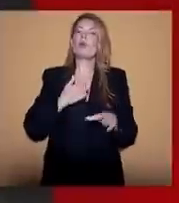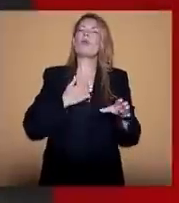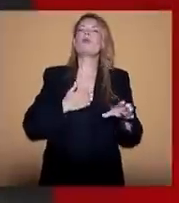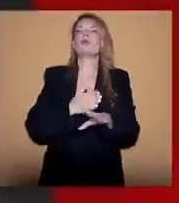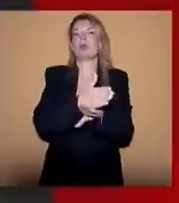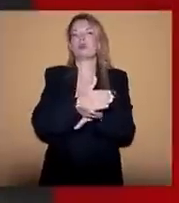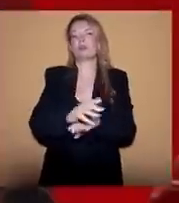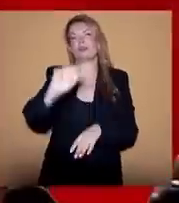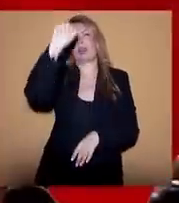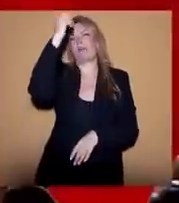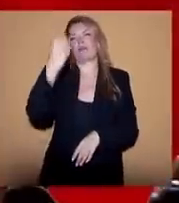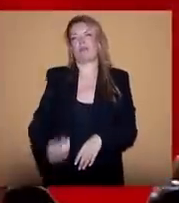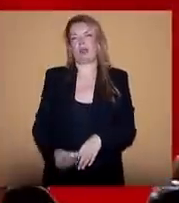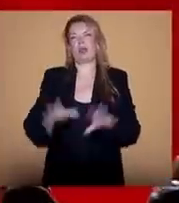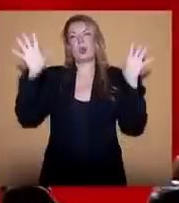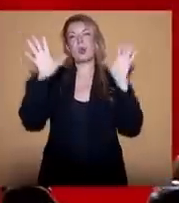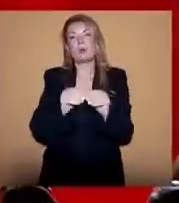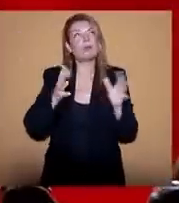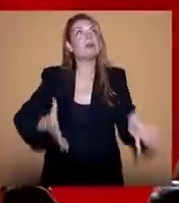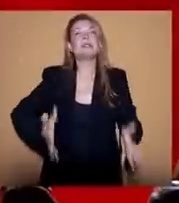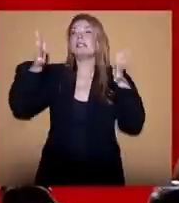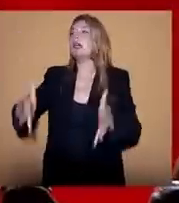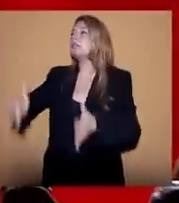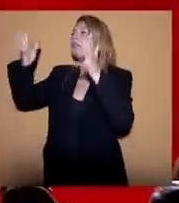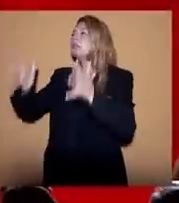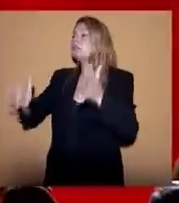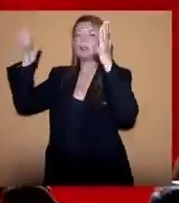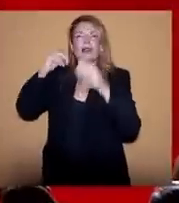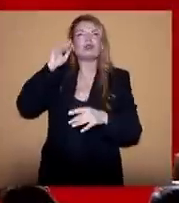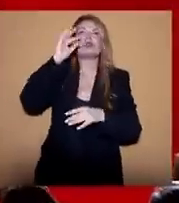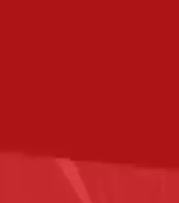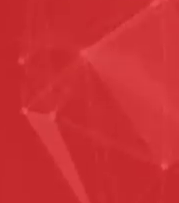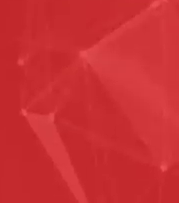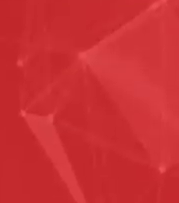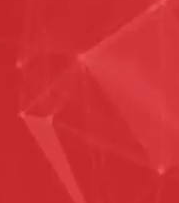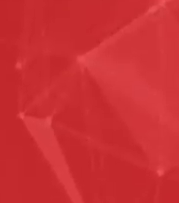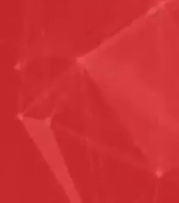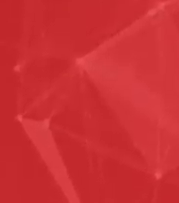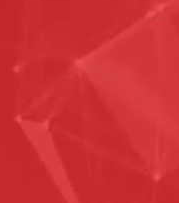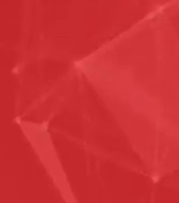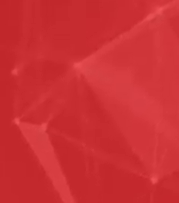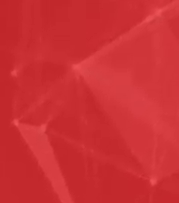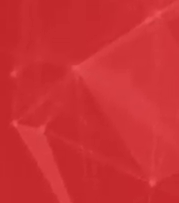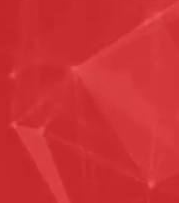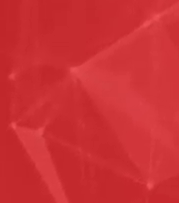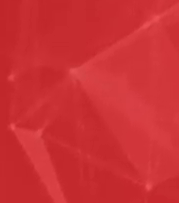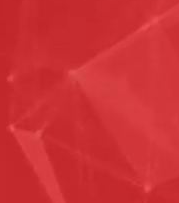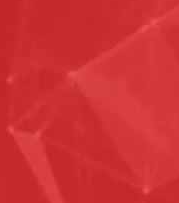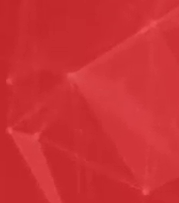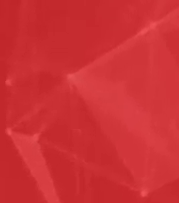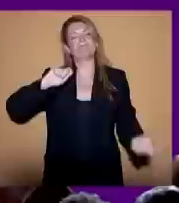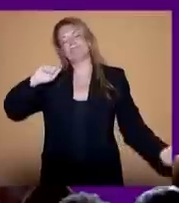προσβασιμότητα σε όλα τα κτίρια δημόσιας χρήσης μέσα στα 3 επόμενα χρόνια. Άρθρο 11. Μεταρρυθμίζουμε το